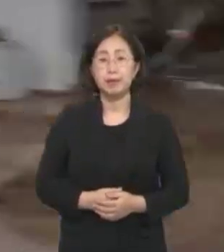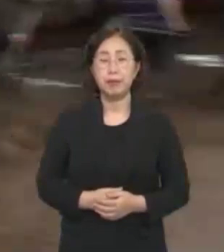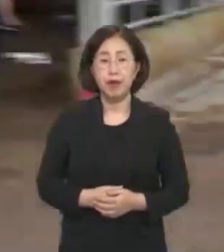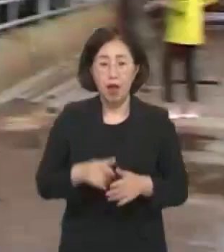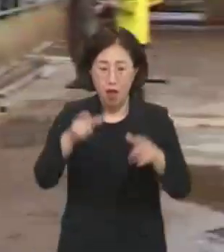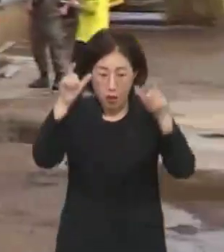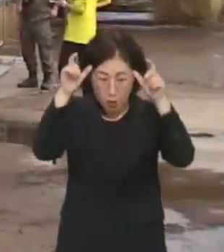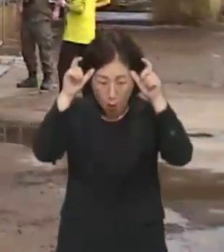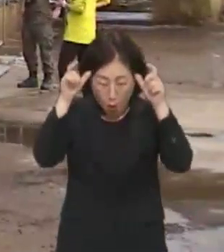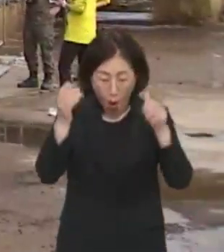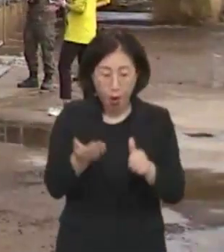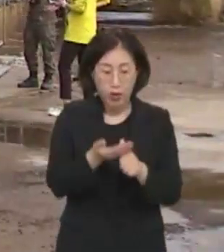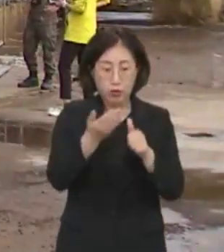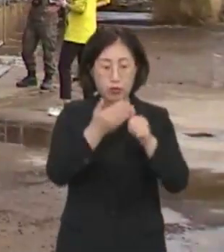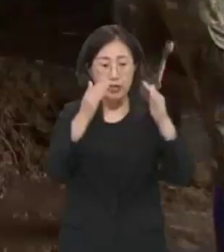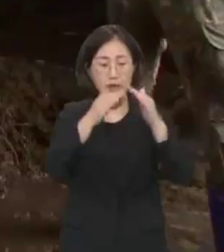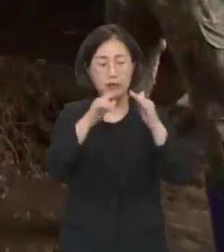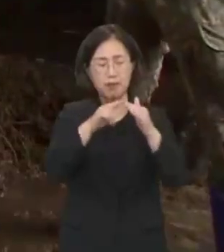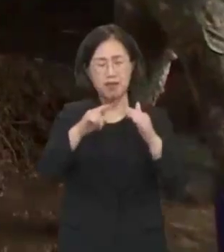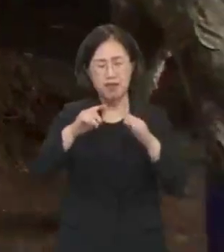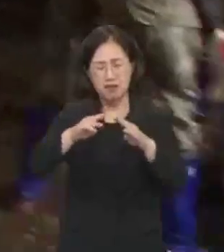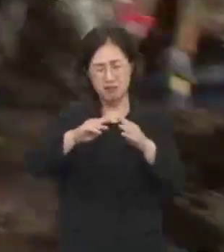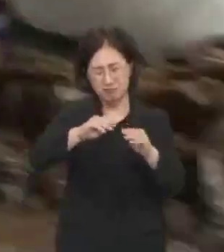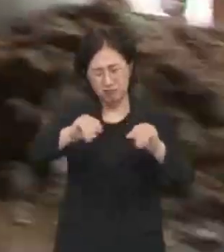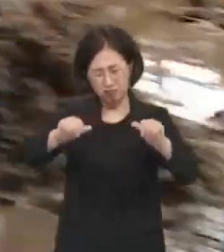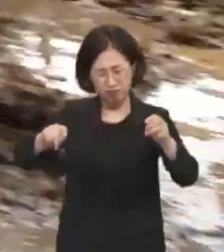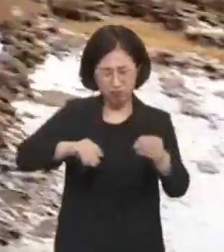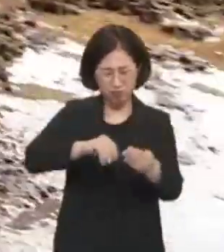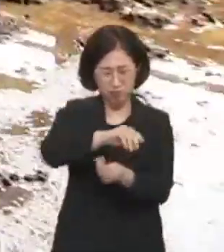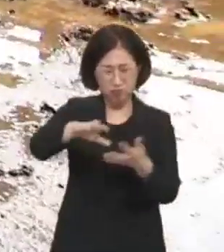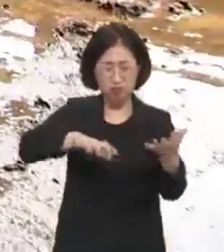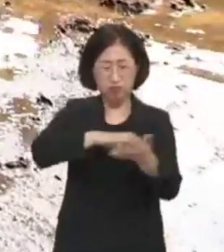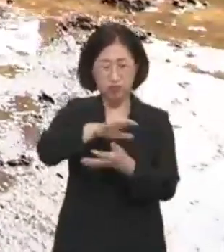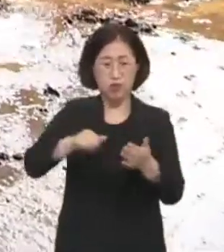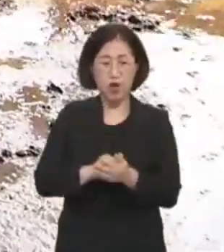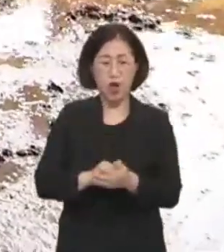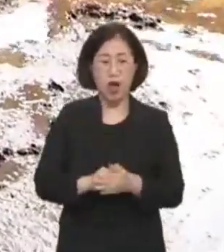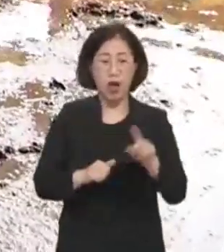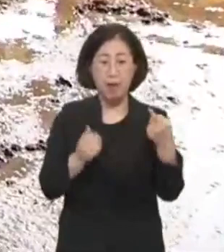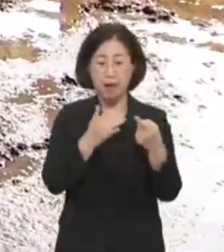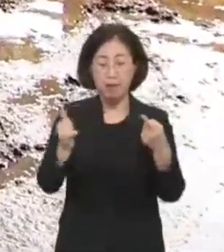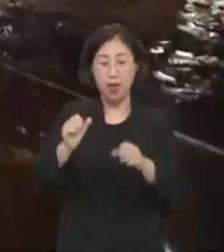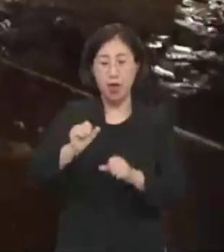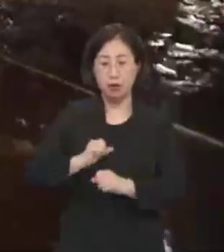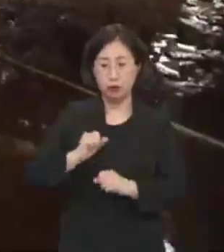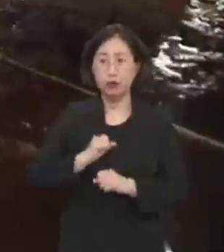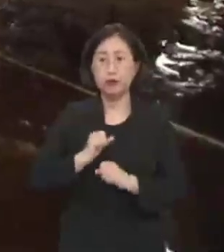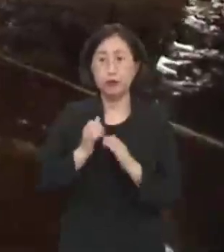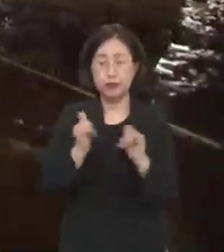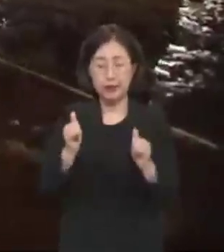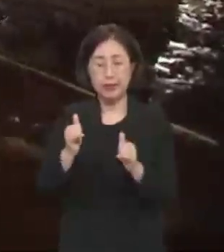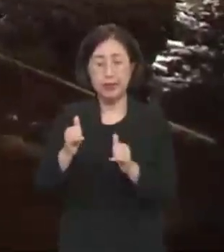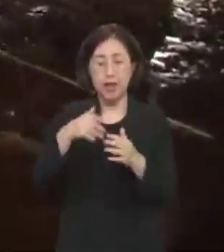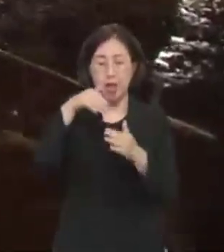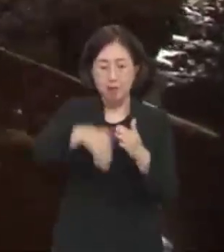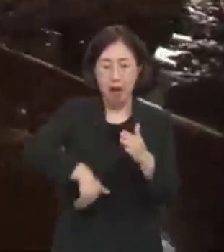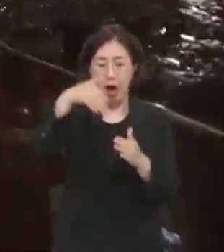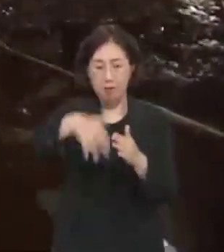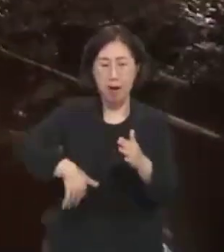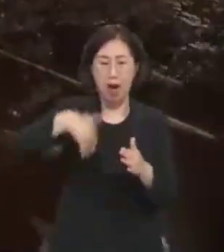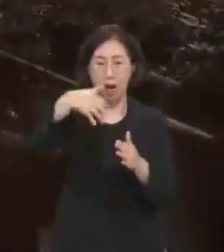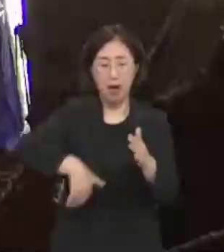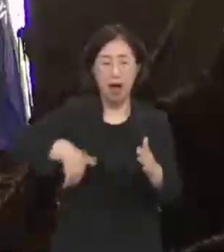소를 키우던 축사가 온통 진흙범벅입니다. 100여 명의 군장병들과 중장비까지 동원됐지만 쌓인 토사가 워낙